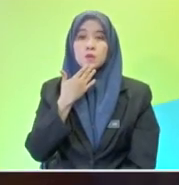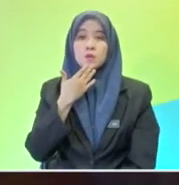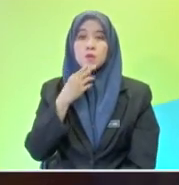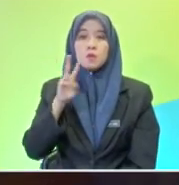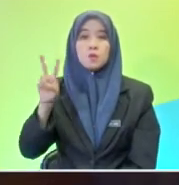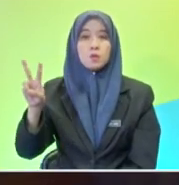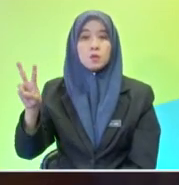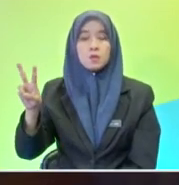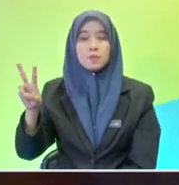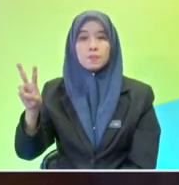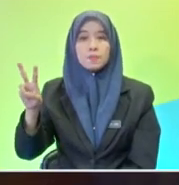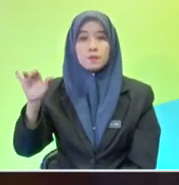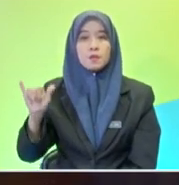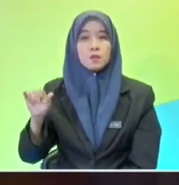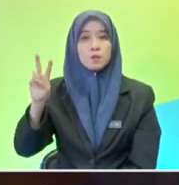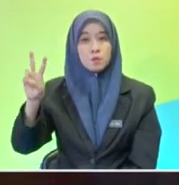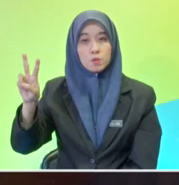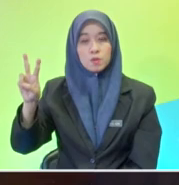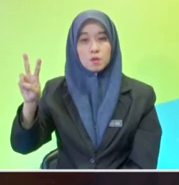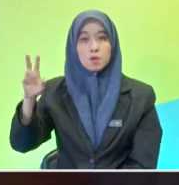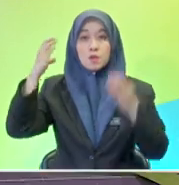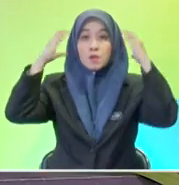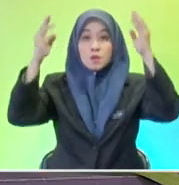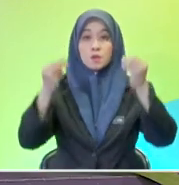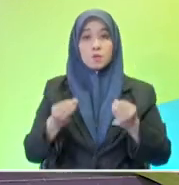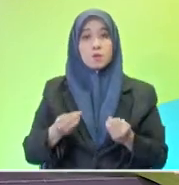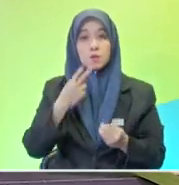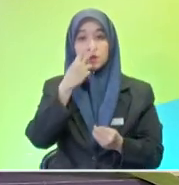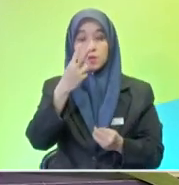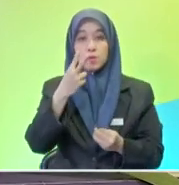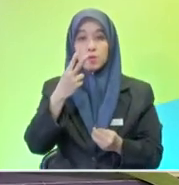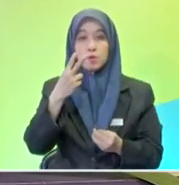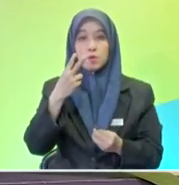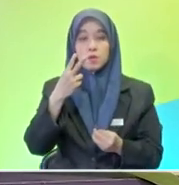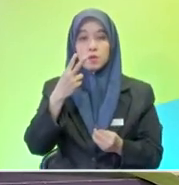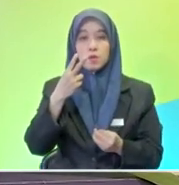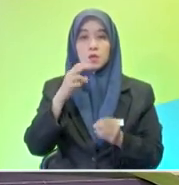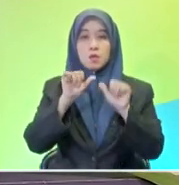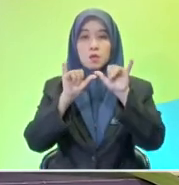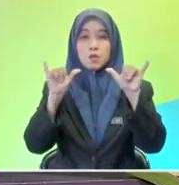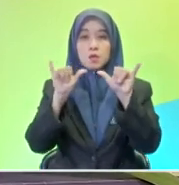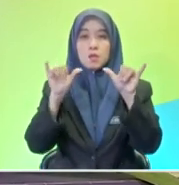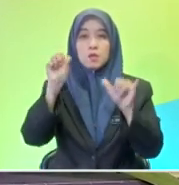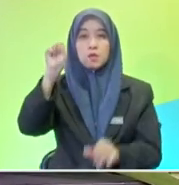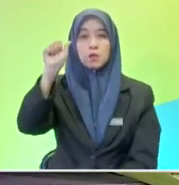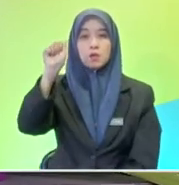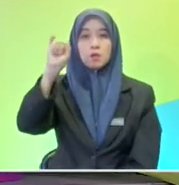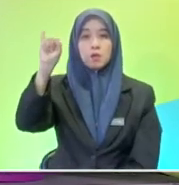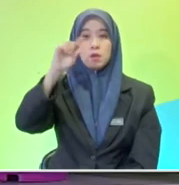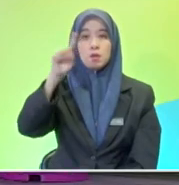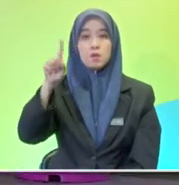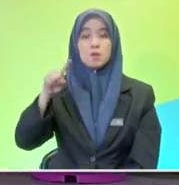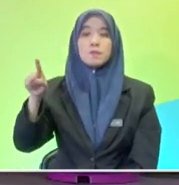kedua ciri yang kedua oke Cikgu nak kita tengok ciri saiz ciri saiz dulu abang